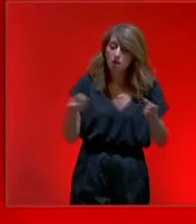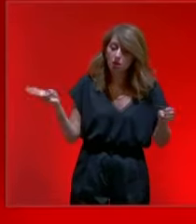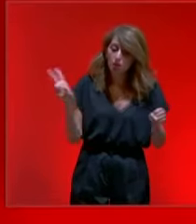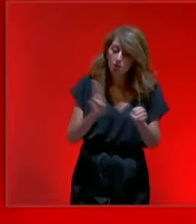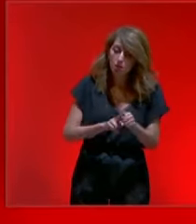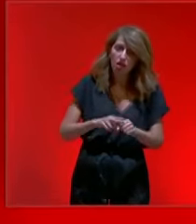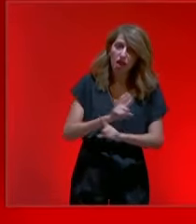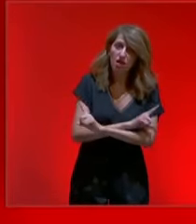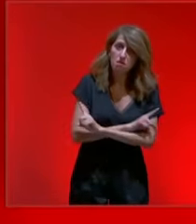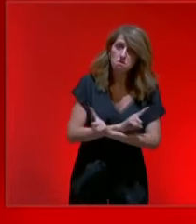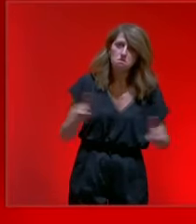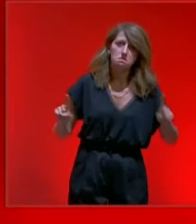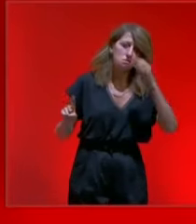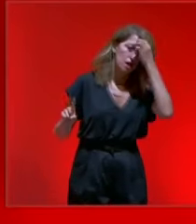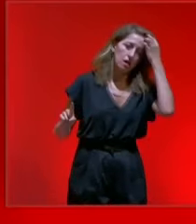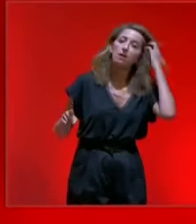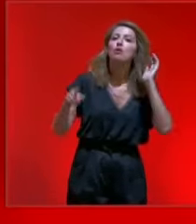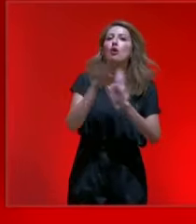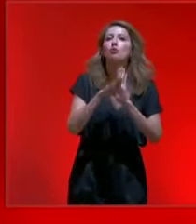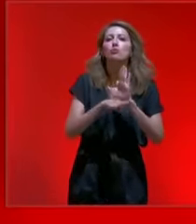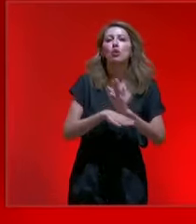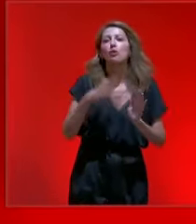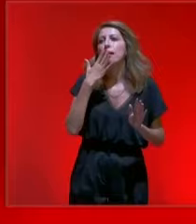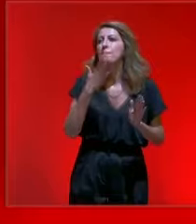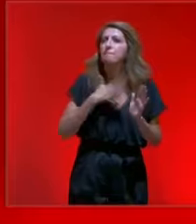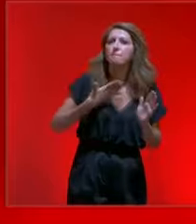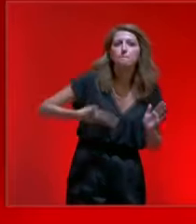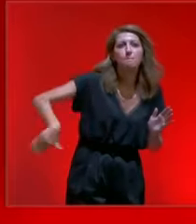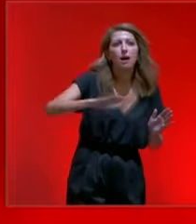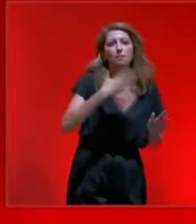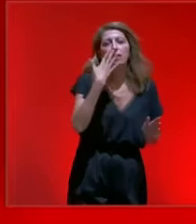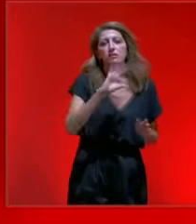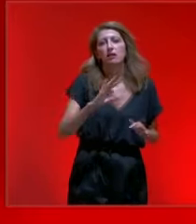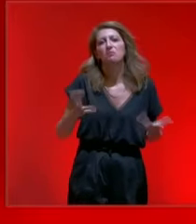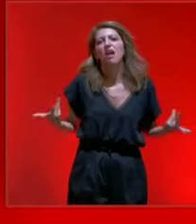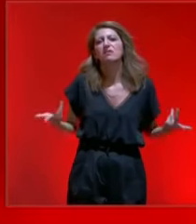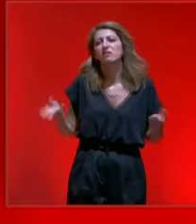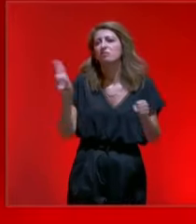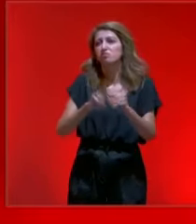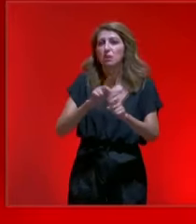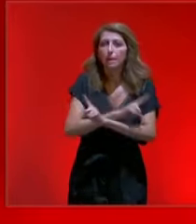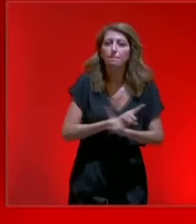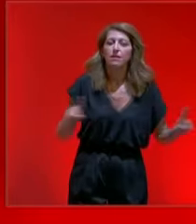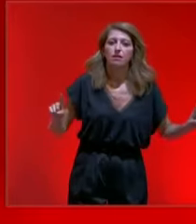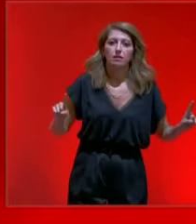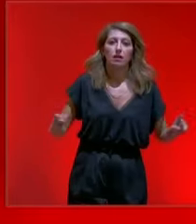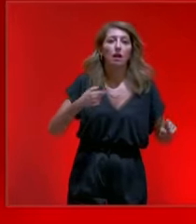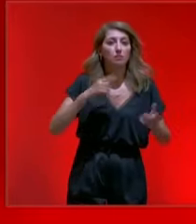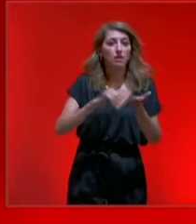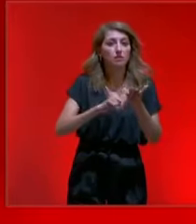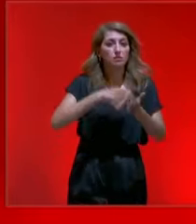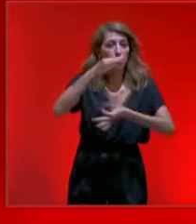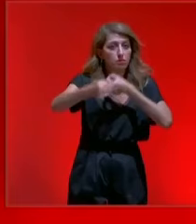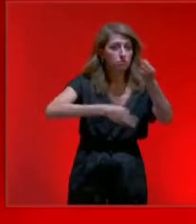και ως υποψία, ότι οι αρνητικές πλευρές των πολιτικών που μας επέβαλε η Τρόικα ήταν δικές μας επιλογές ή